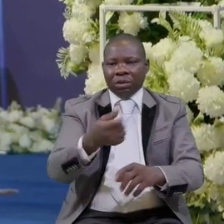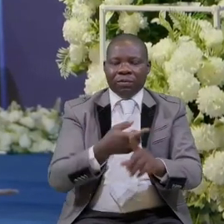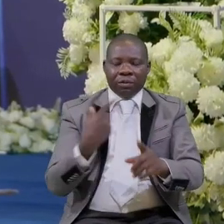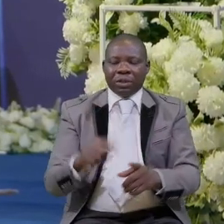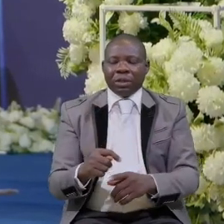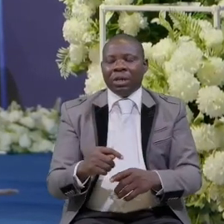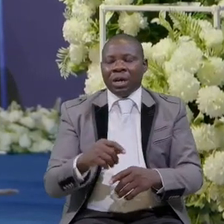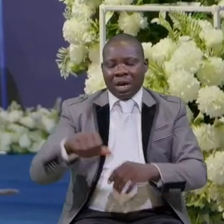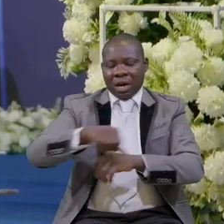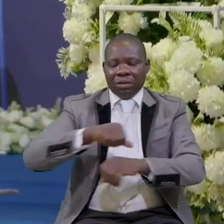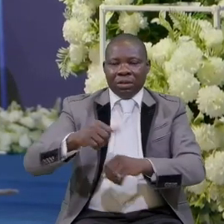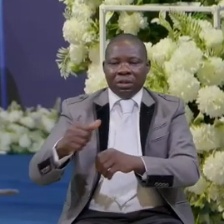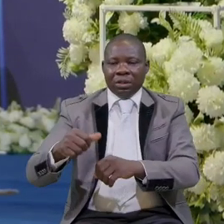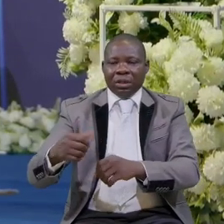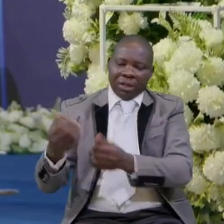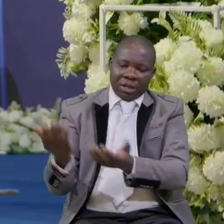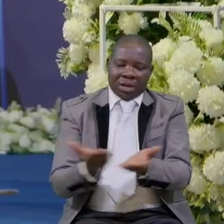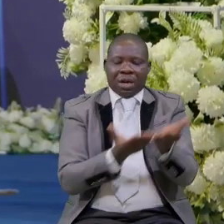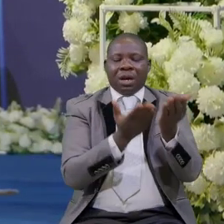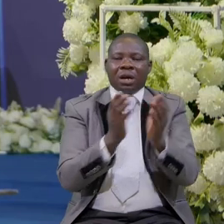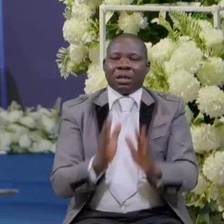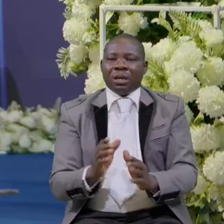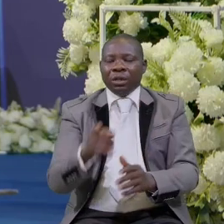séparer du porteur